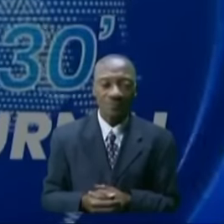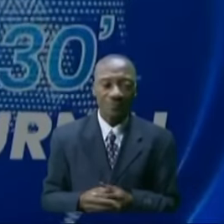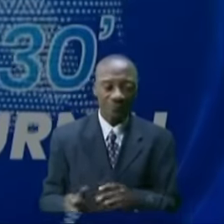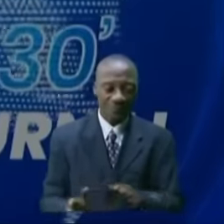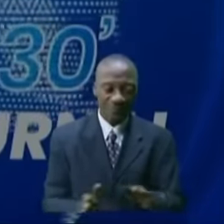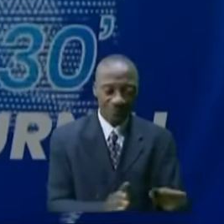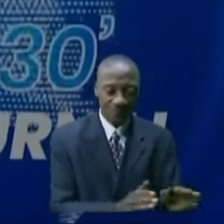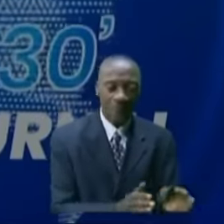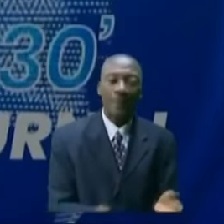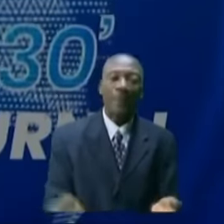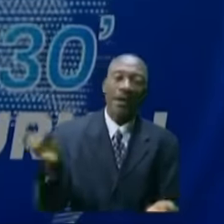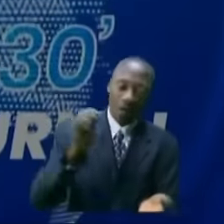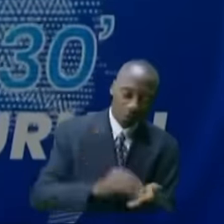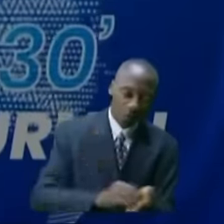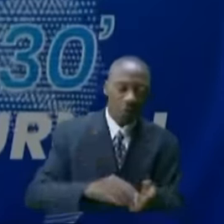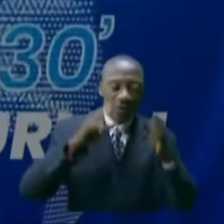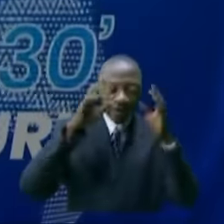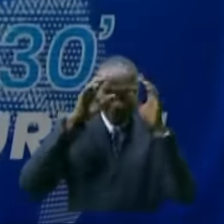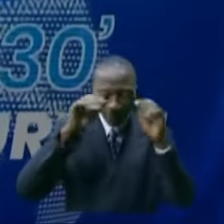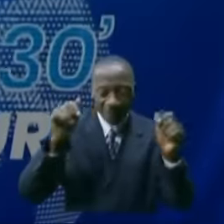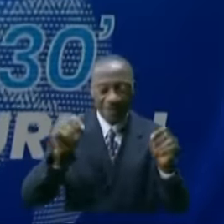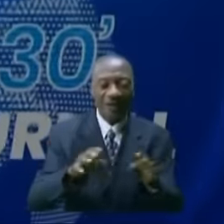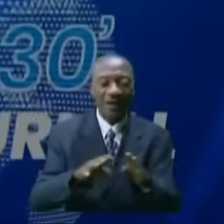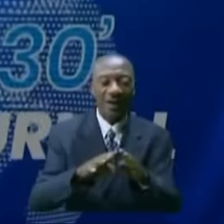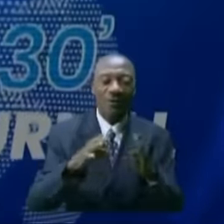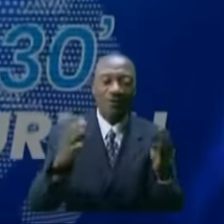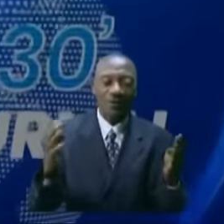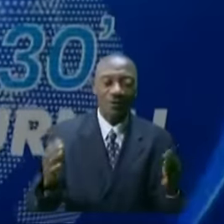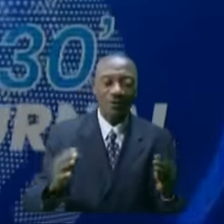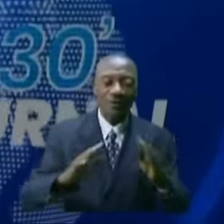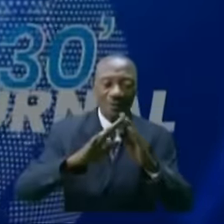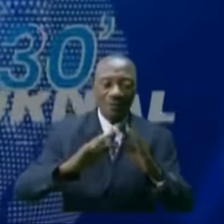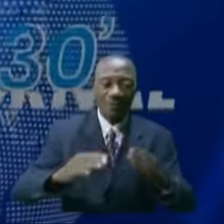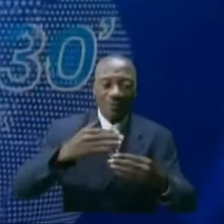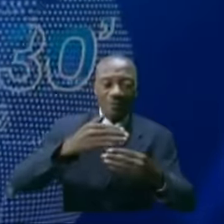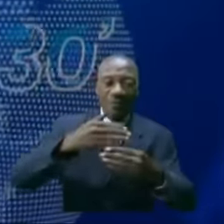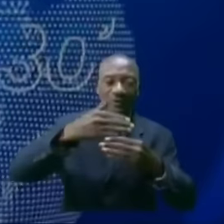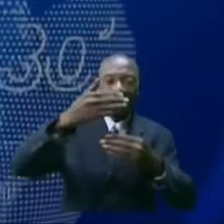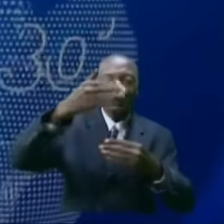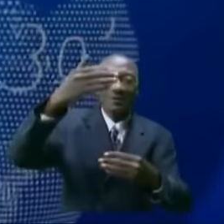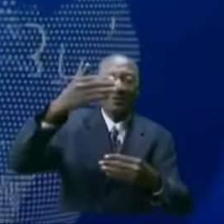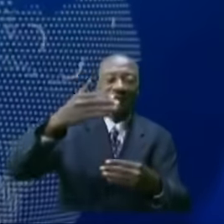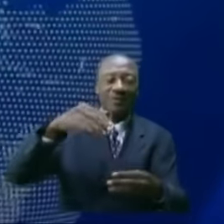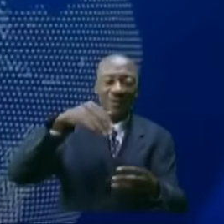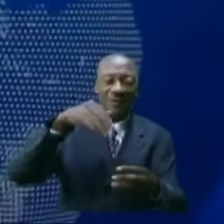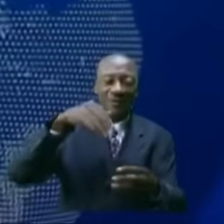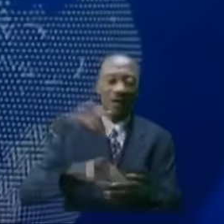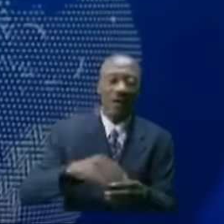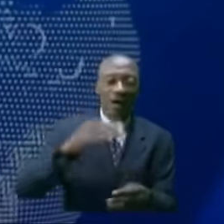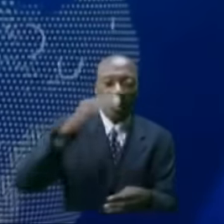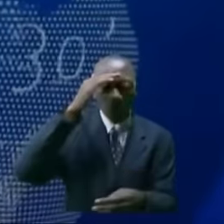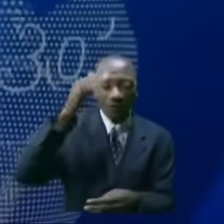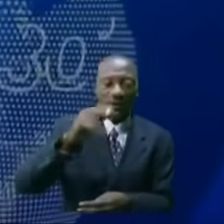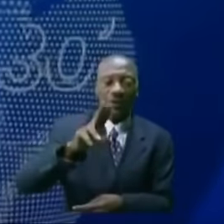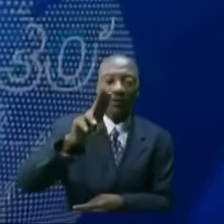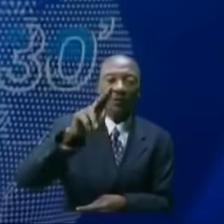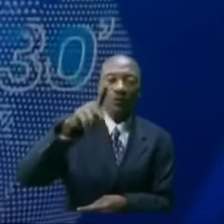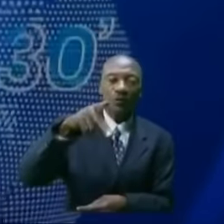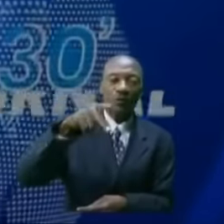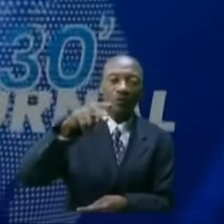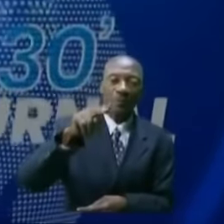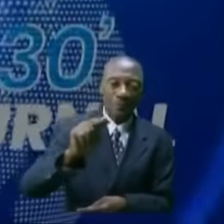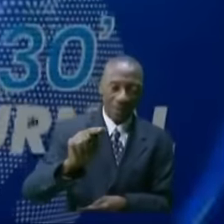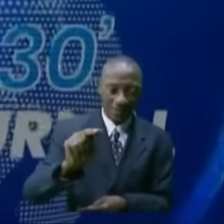Le chef de l'État a également le deux bâtiments à l'UPEN. L'inauguration de cette deuxième phase de